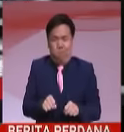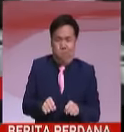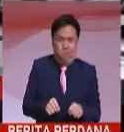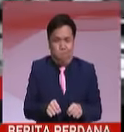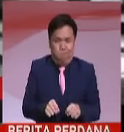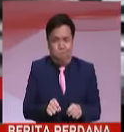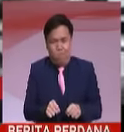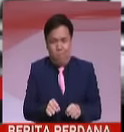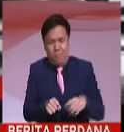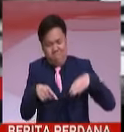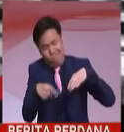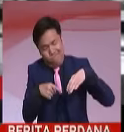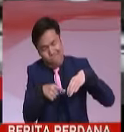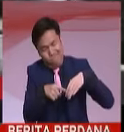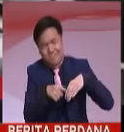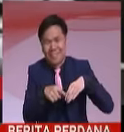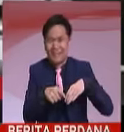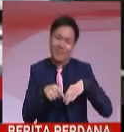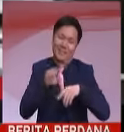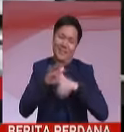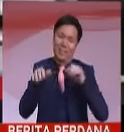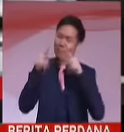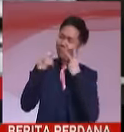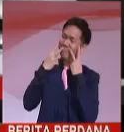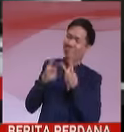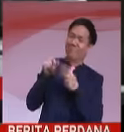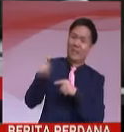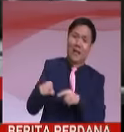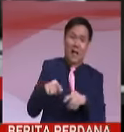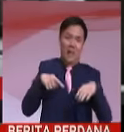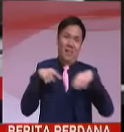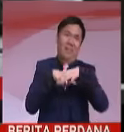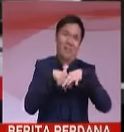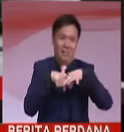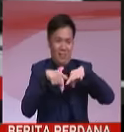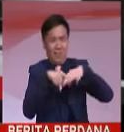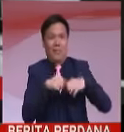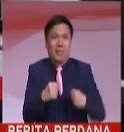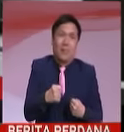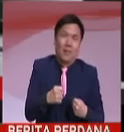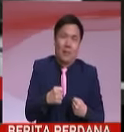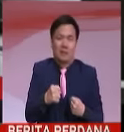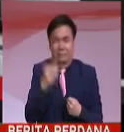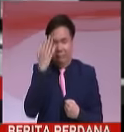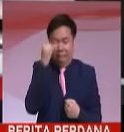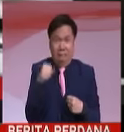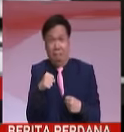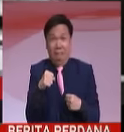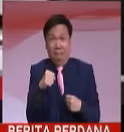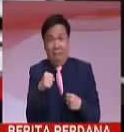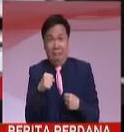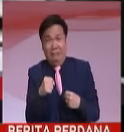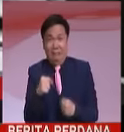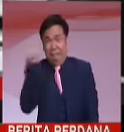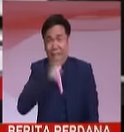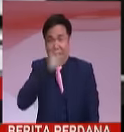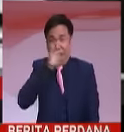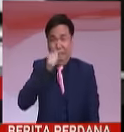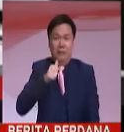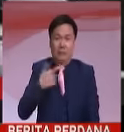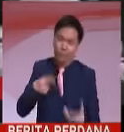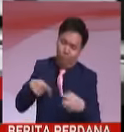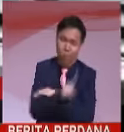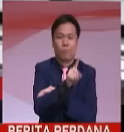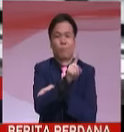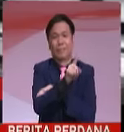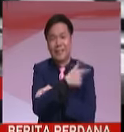sedaya upaya meloloskan dirinya the menarik perhatian tersangkut pada pintu jeruji menyebabkannya Bro sehabis dia melepaskan diri